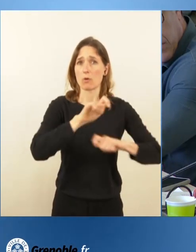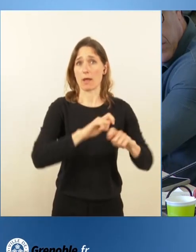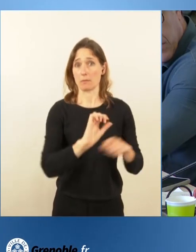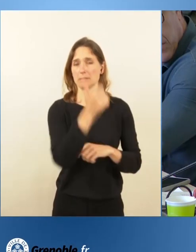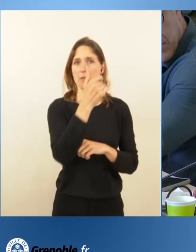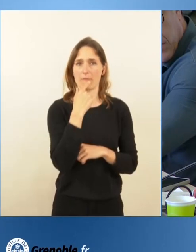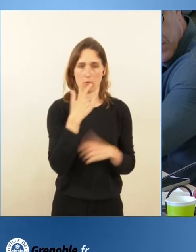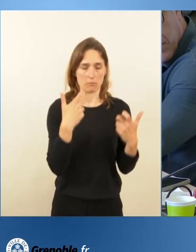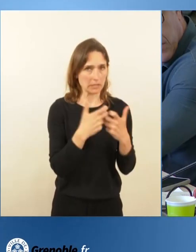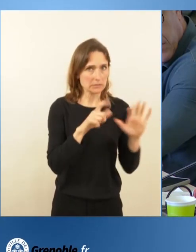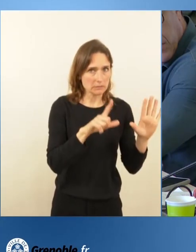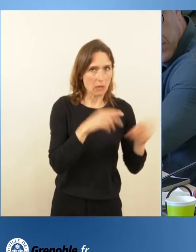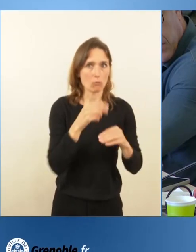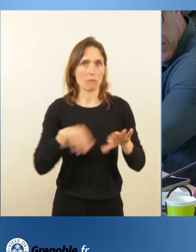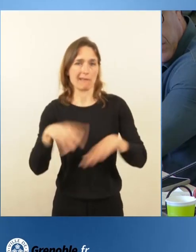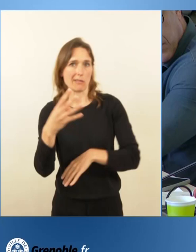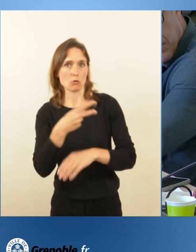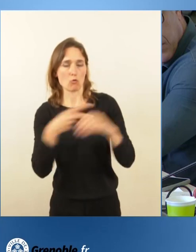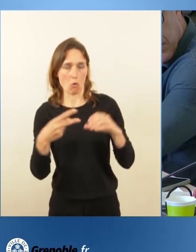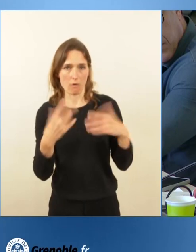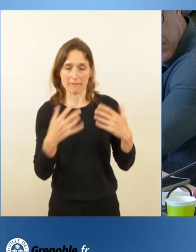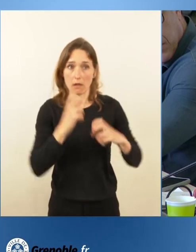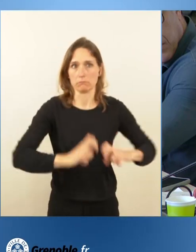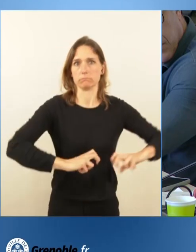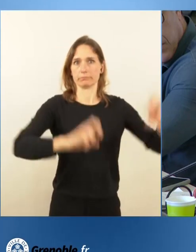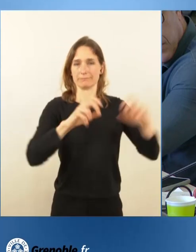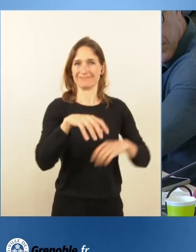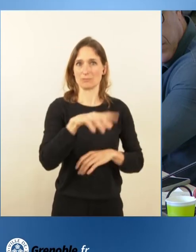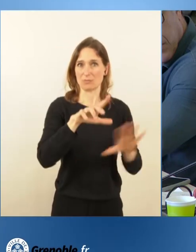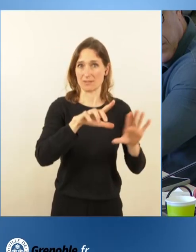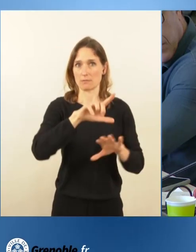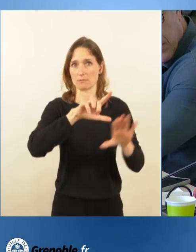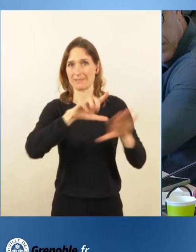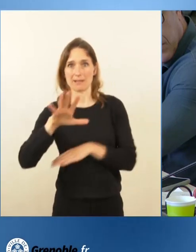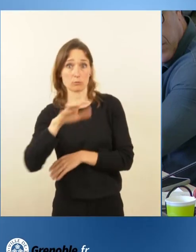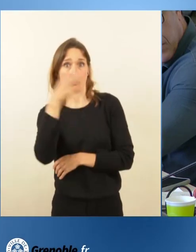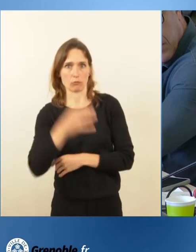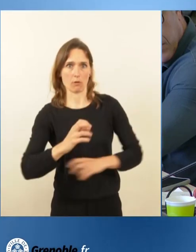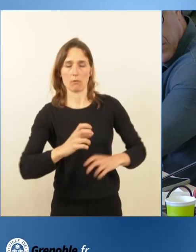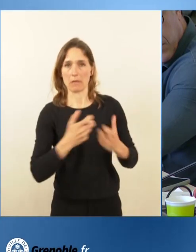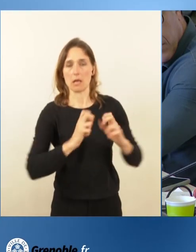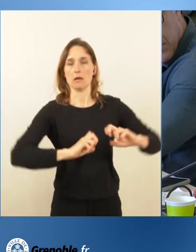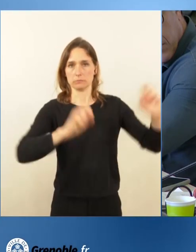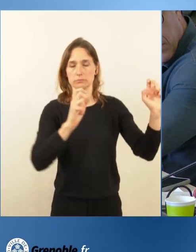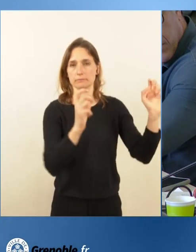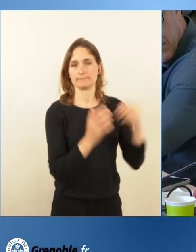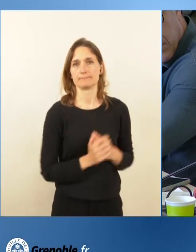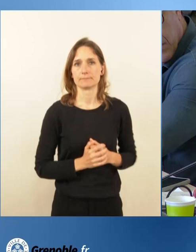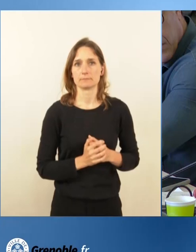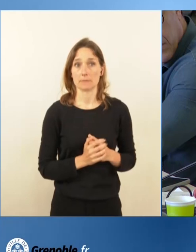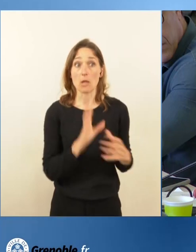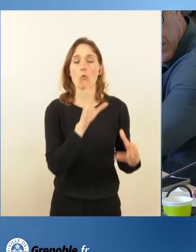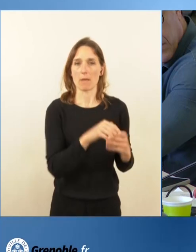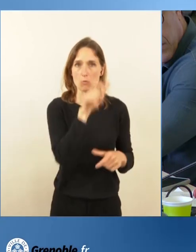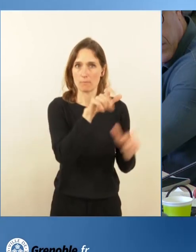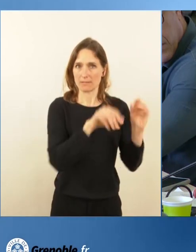euros soit une augmentation y compris pour les Grenoblois de 75% du tarif normal notons également deux points qui nous semblent être un